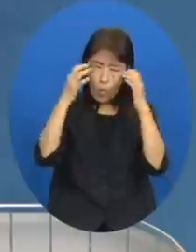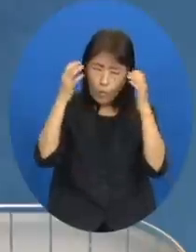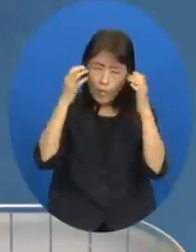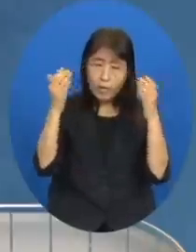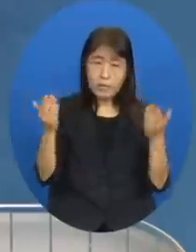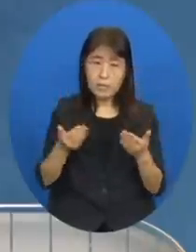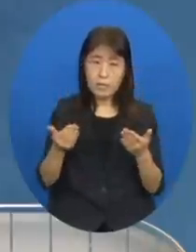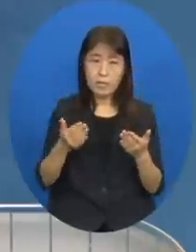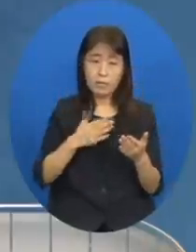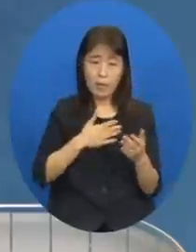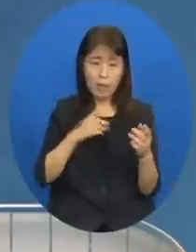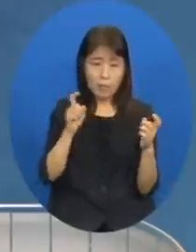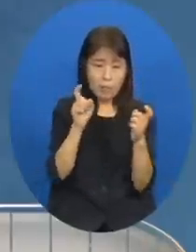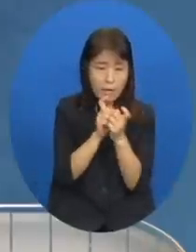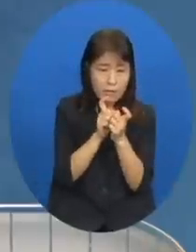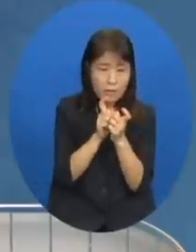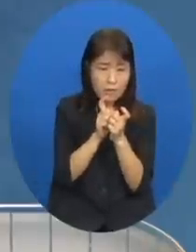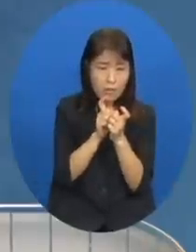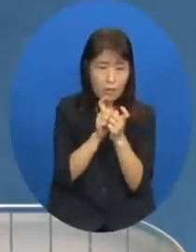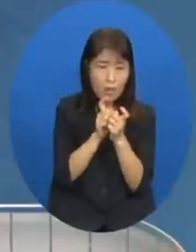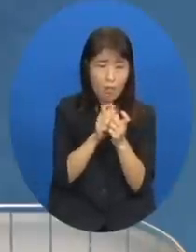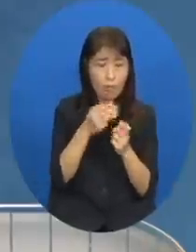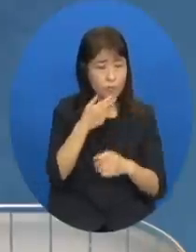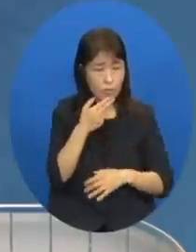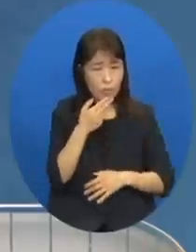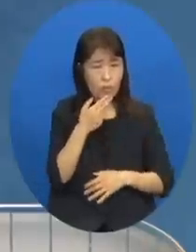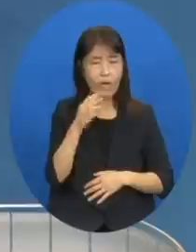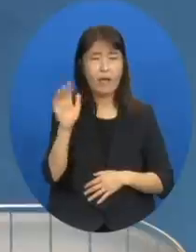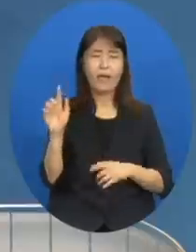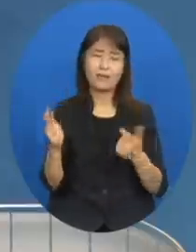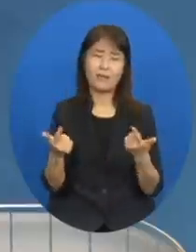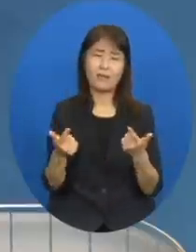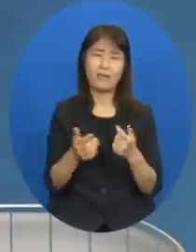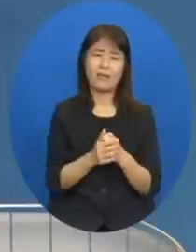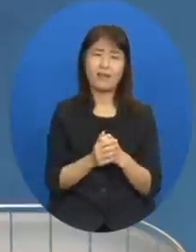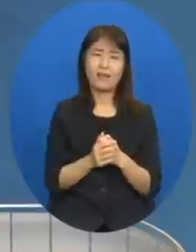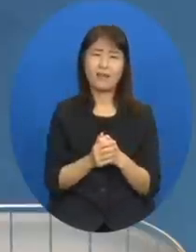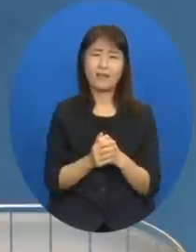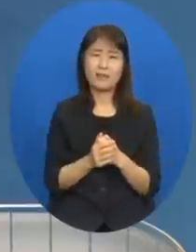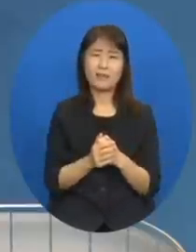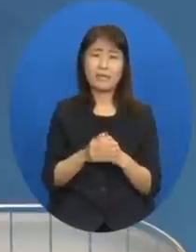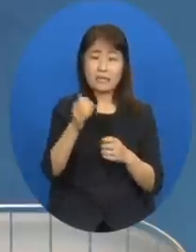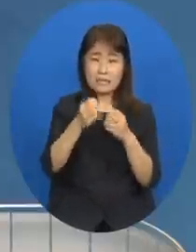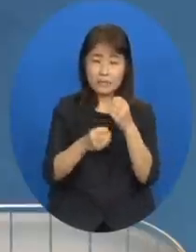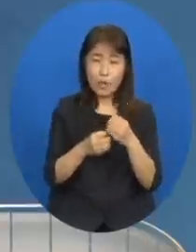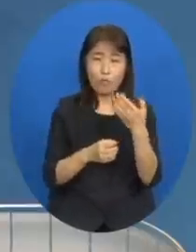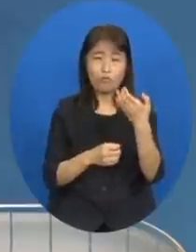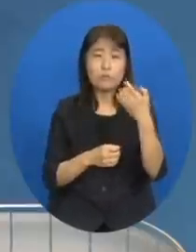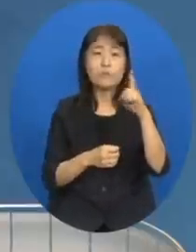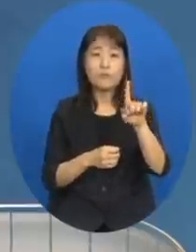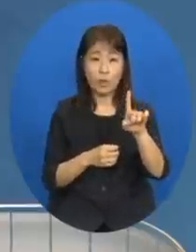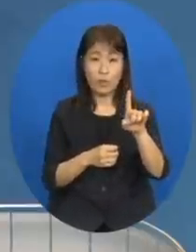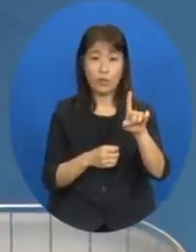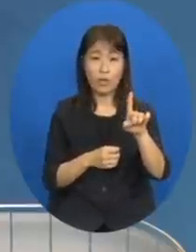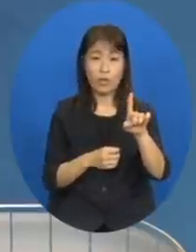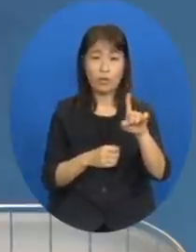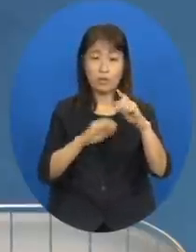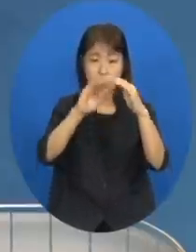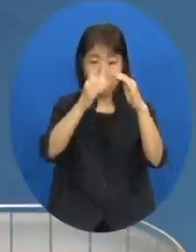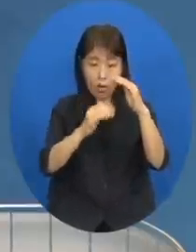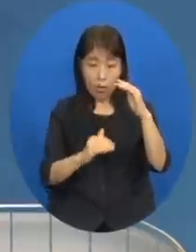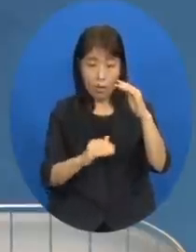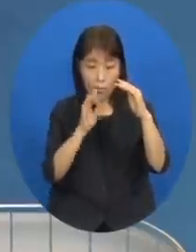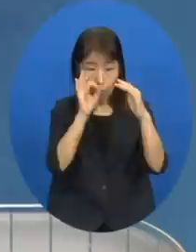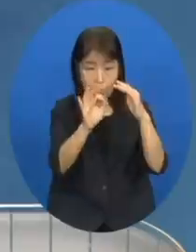우리에게는 전혀 일어나지 않는다 그런 말씀 아닙니다이 시편 91편에도 여러